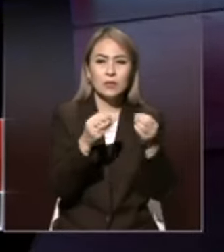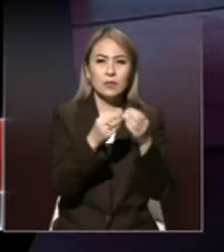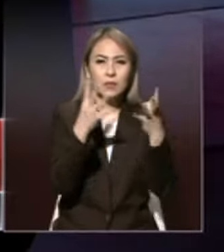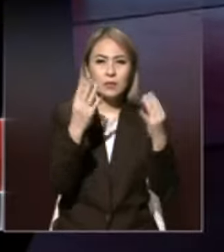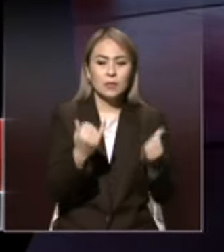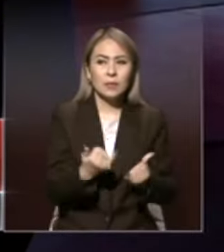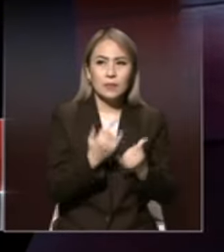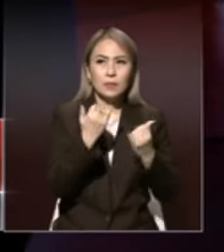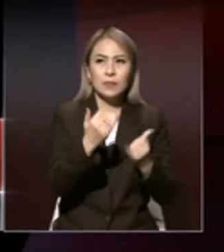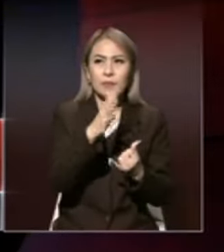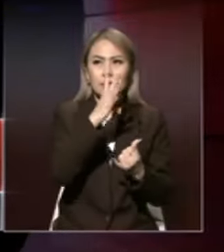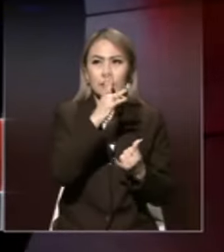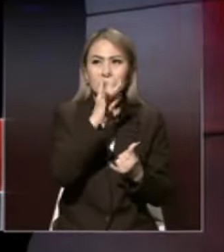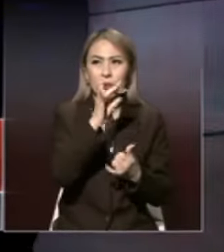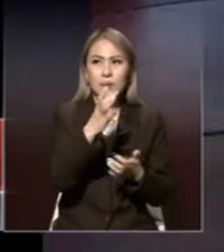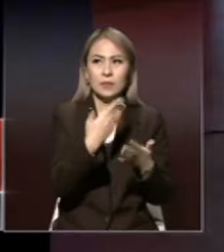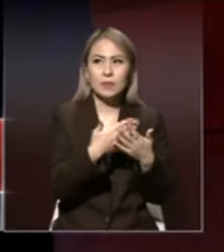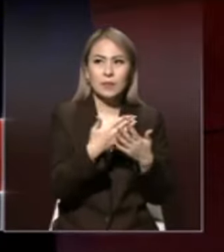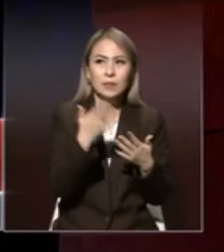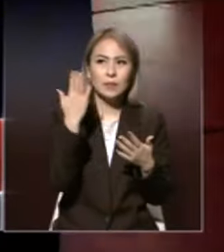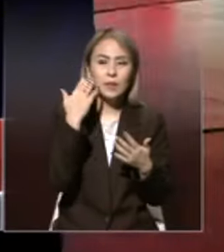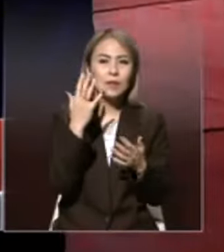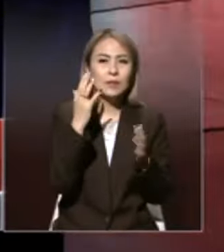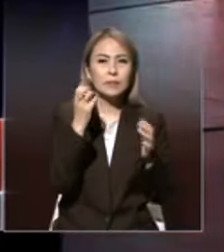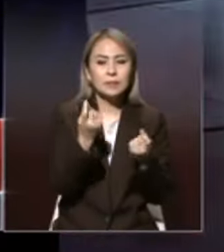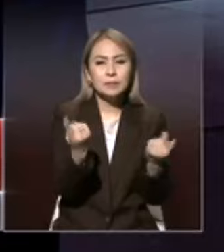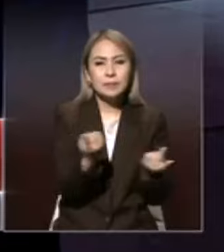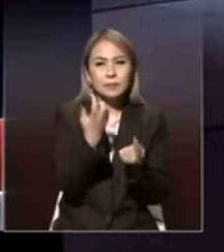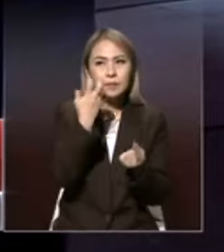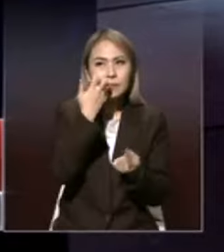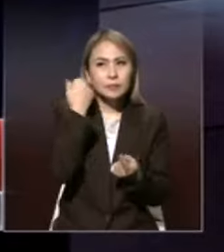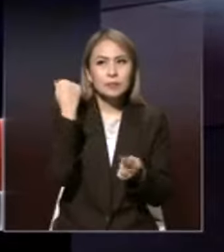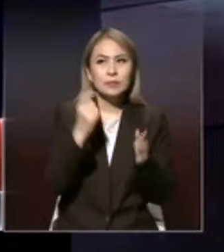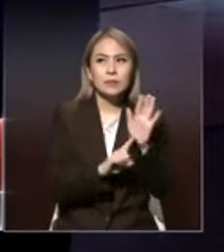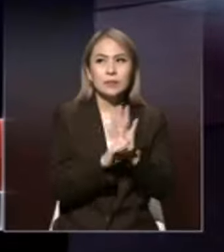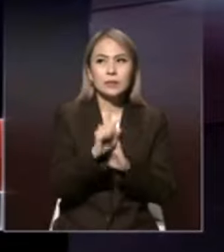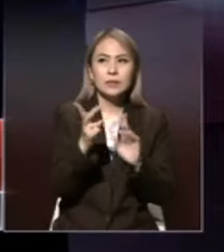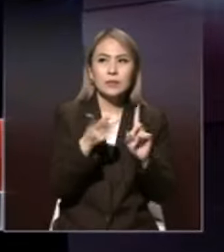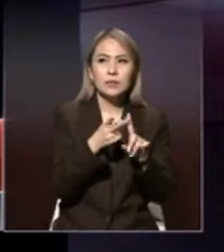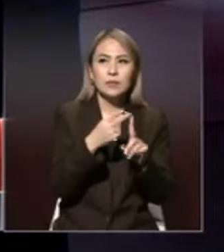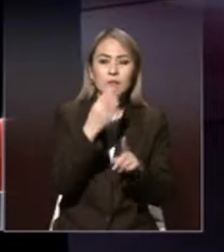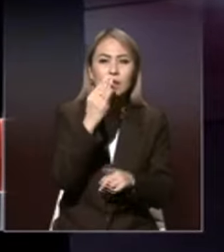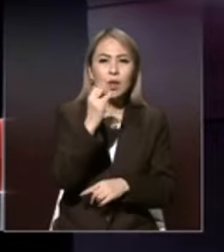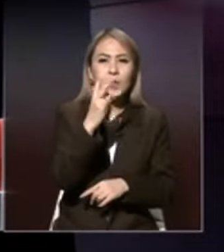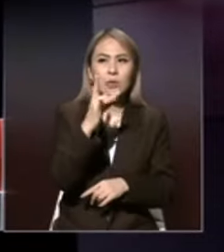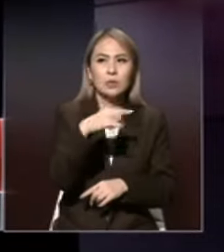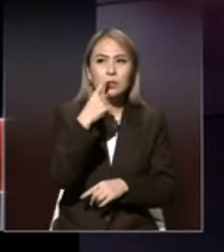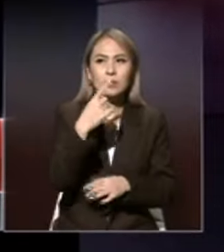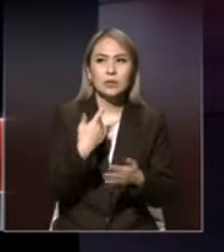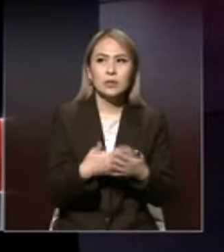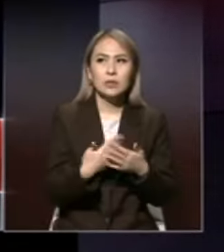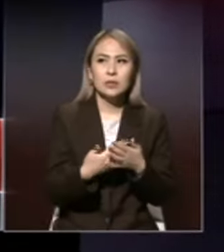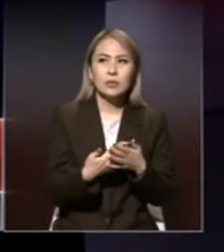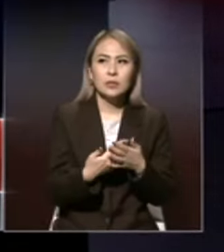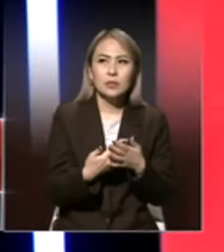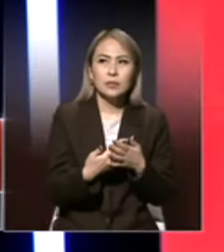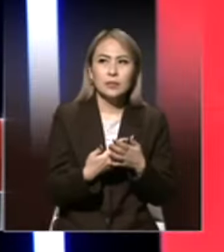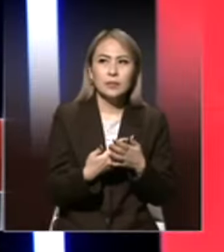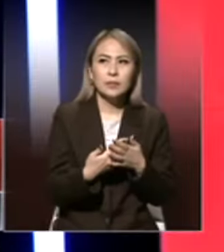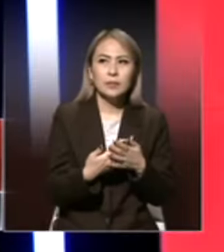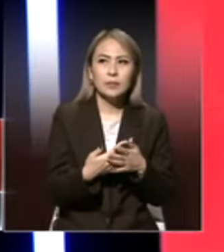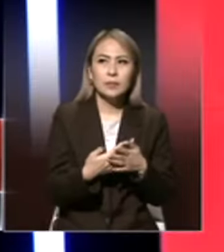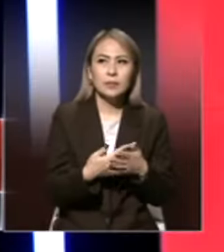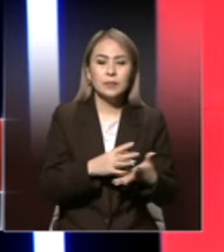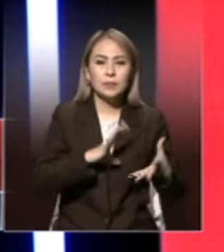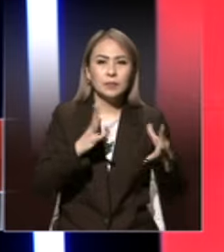уақыт беріледі. Осындай курс, онлайн курс тым болмағанда. Бұл біріншісі. Екіншісі, Жаннұр ханымның айтқан жаңағы, бұл